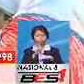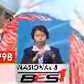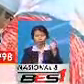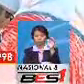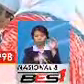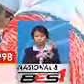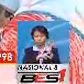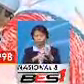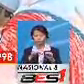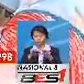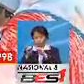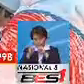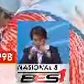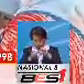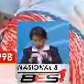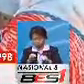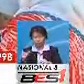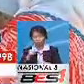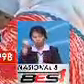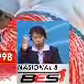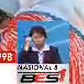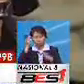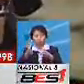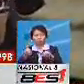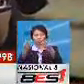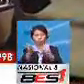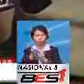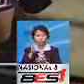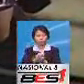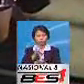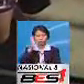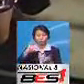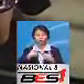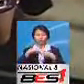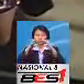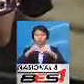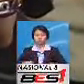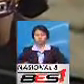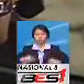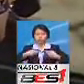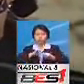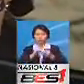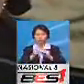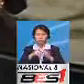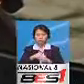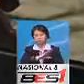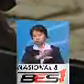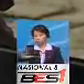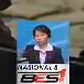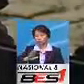pindaan itu mengambil kira pandangan orang ramai malah melaluinya bakal mewujudkan cara hidup digital dalam kalangan